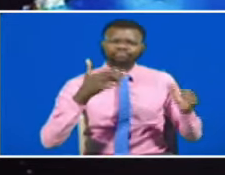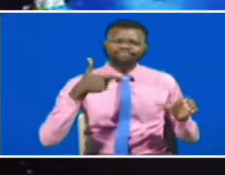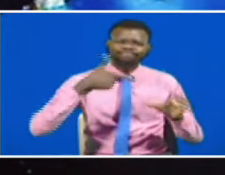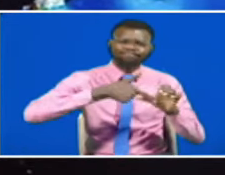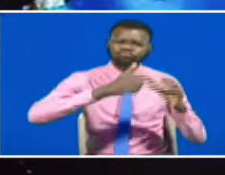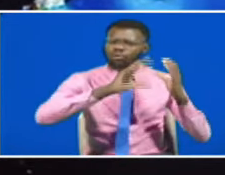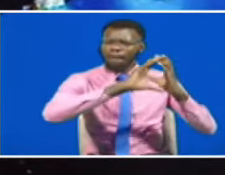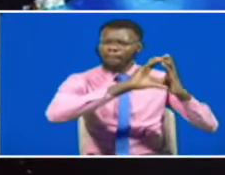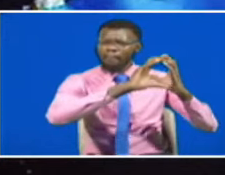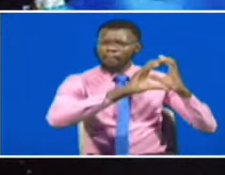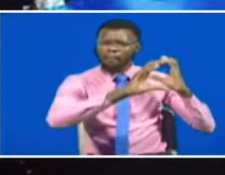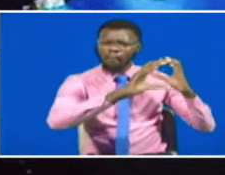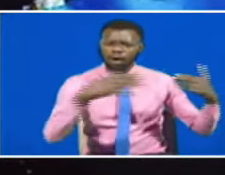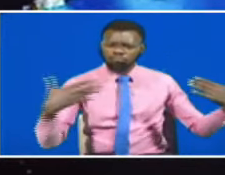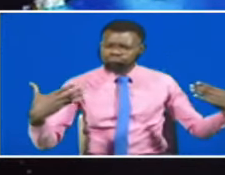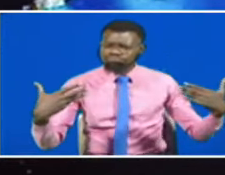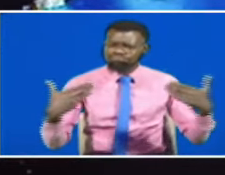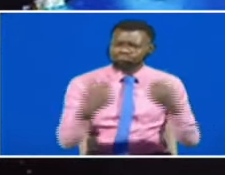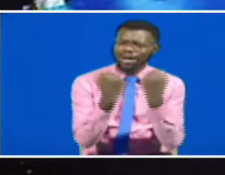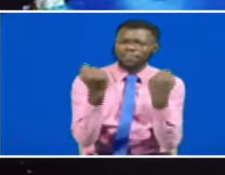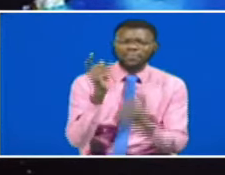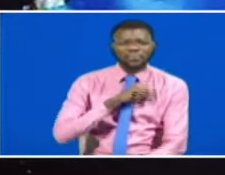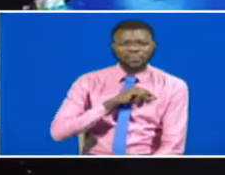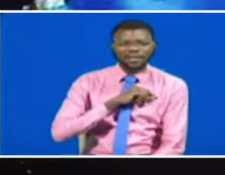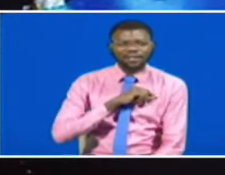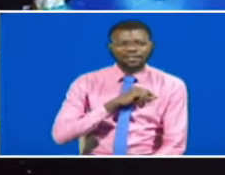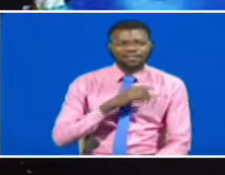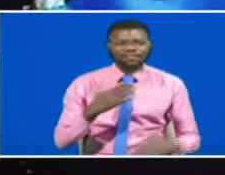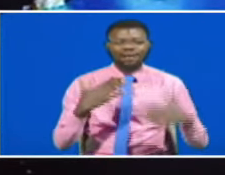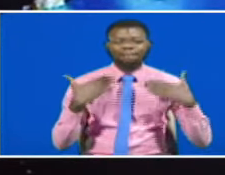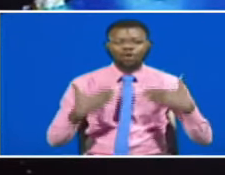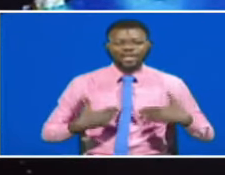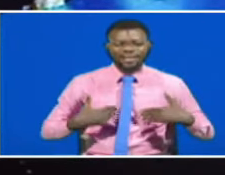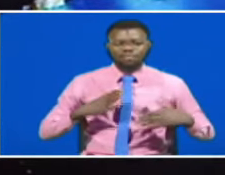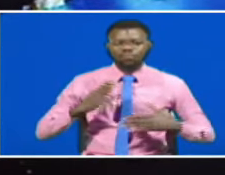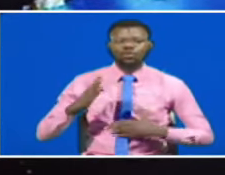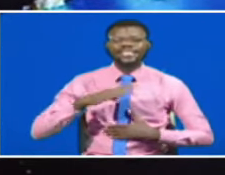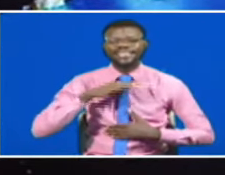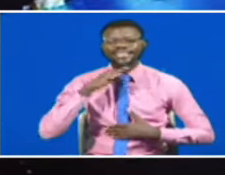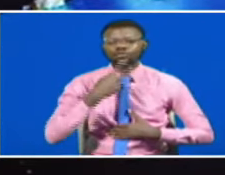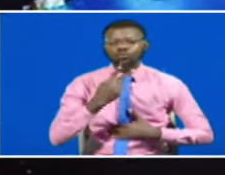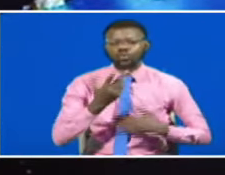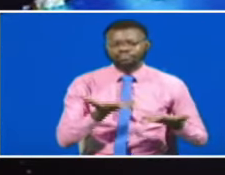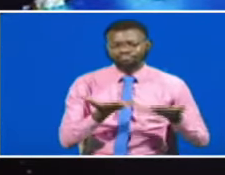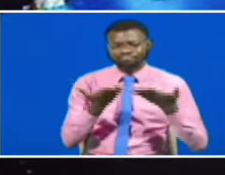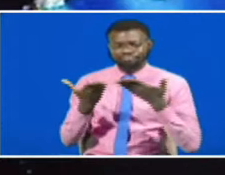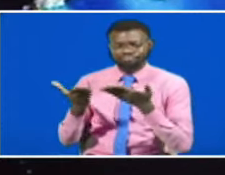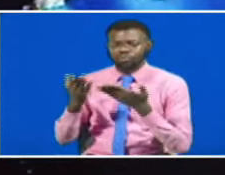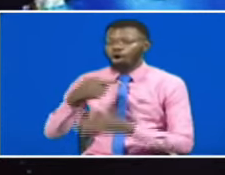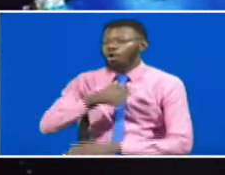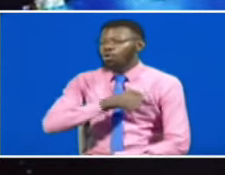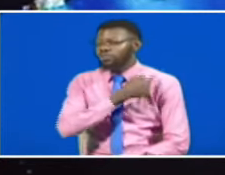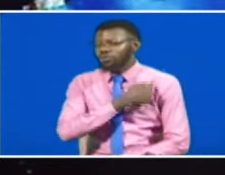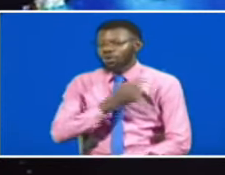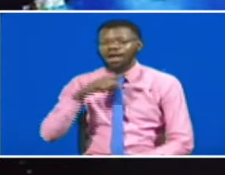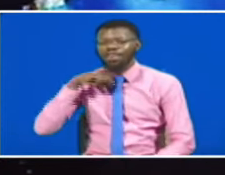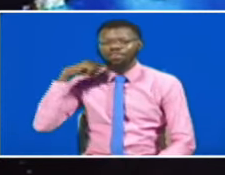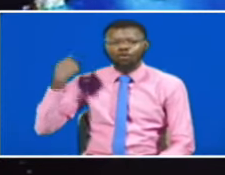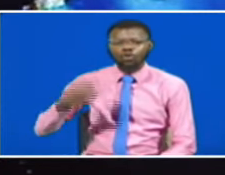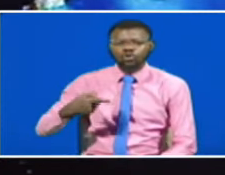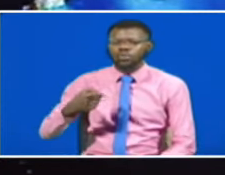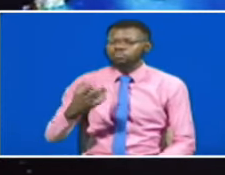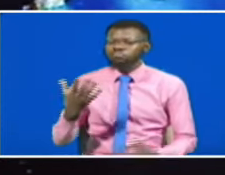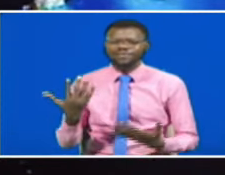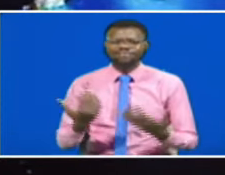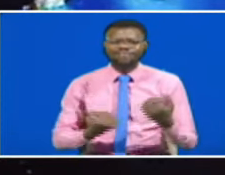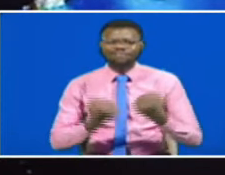Kikuyu. Miili ya marehemu imehamishwa katika chumba cha kuhifadhi maiti cha hospitali ya Dhogoto, huku mabaki ya magari